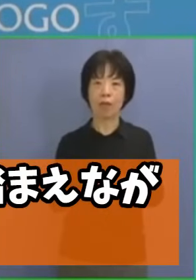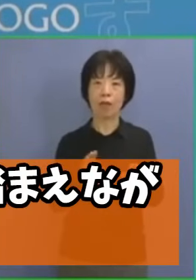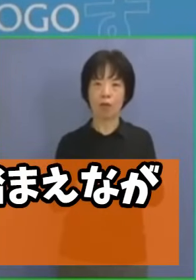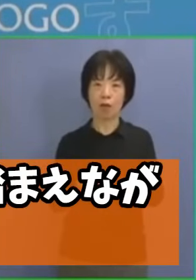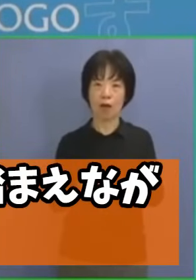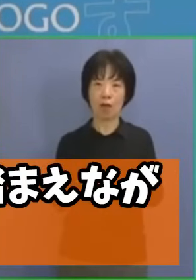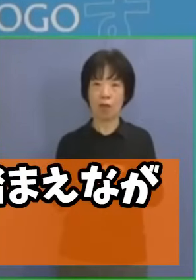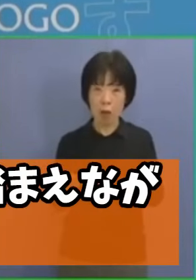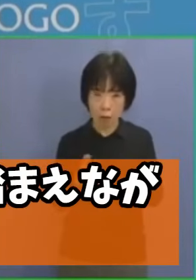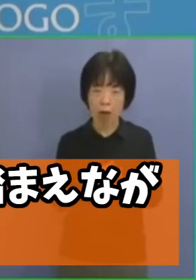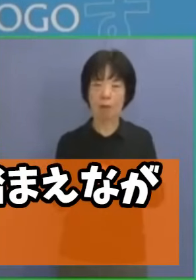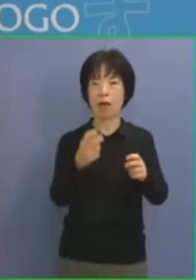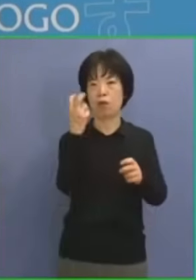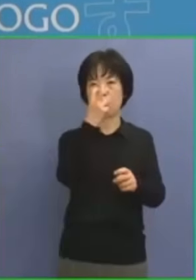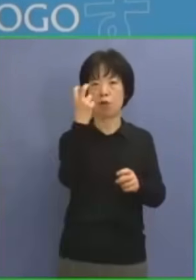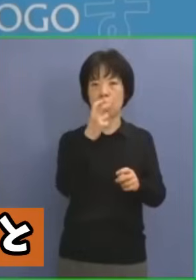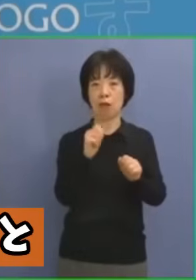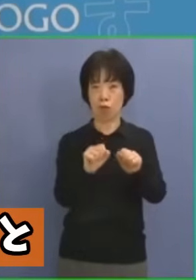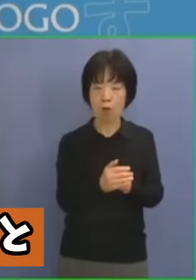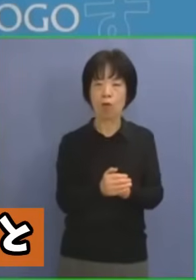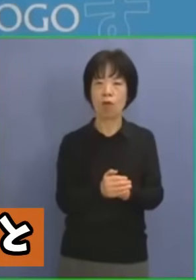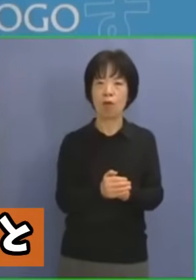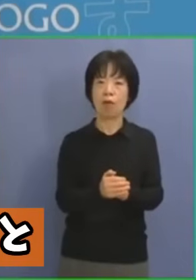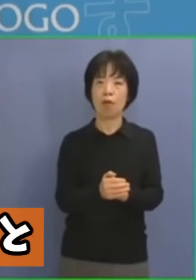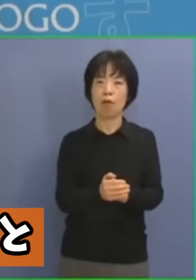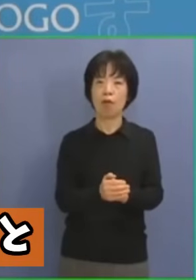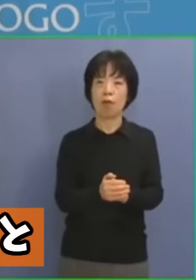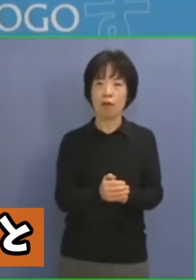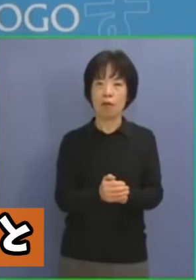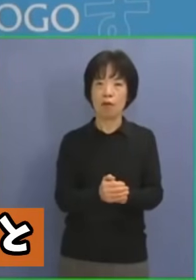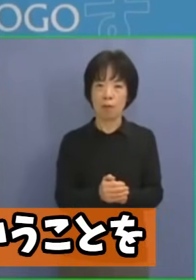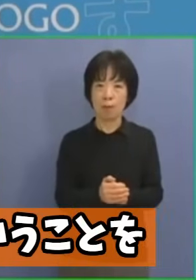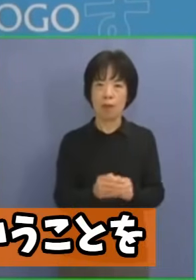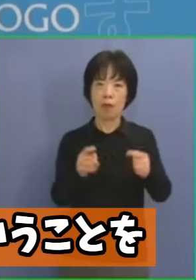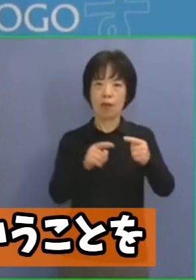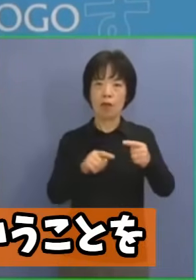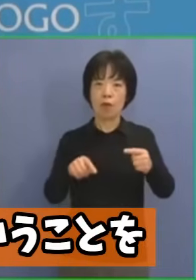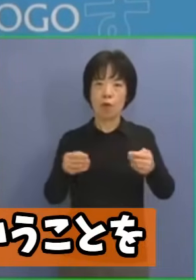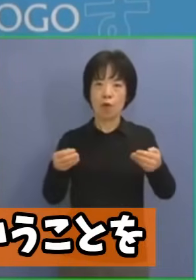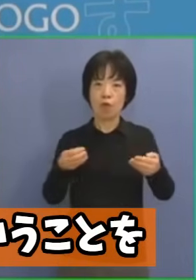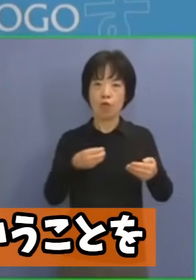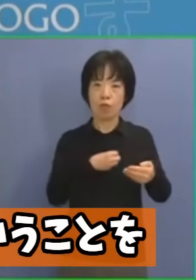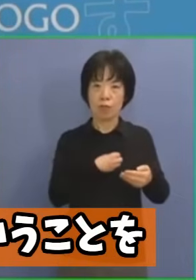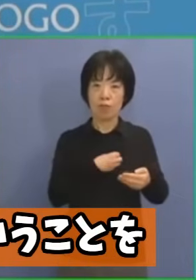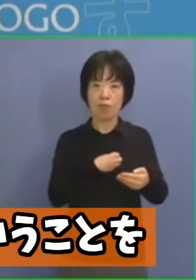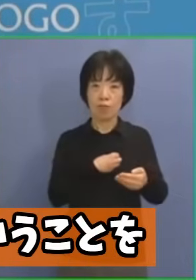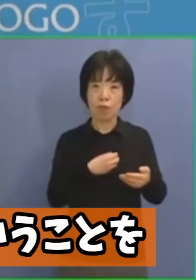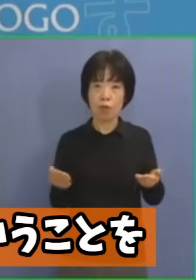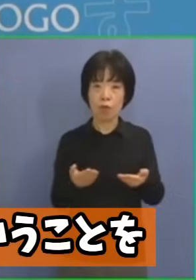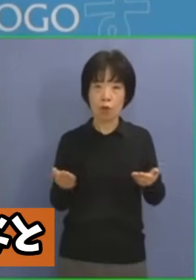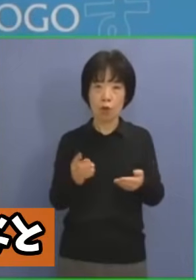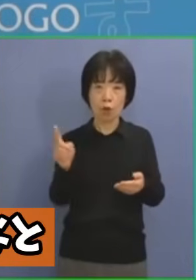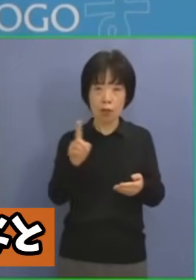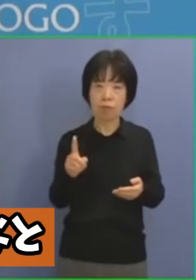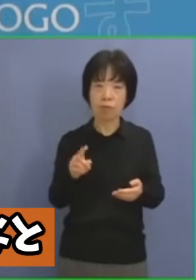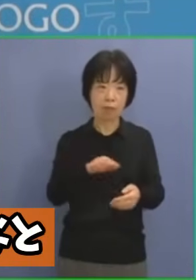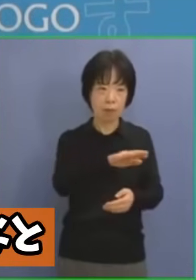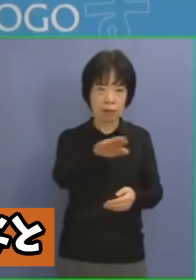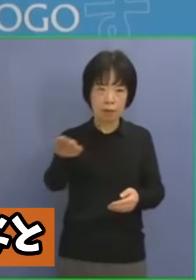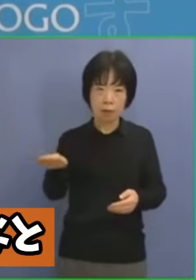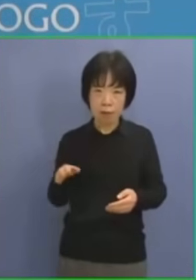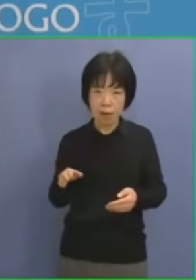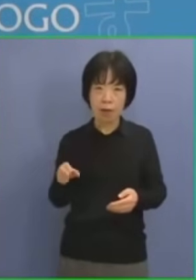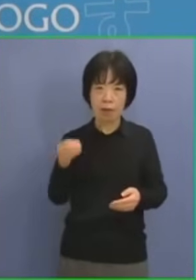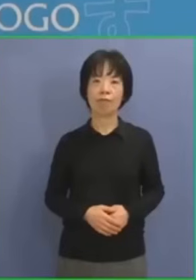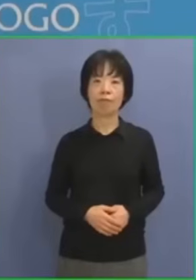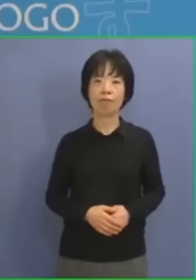査結果を踏まえながら今一度やっぱり公務員としてきちっとやっぱ誠実に仕事をしていくということを、まあ、みんなで共有してい